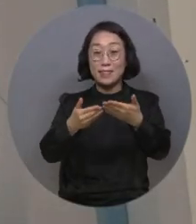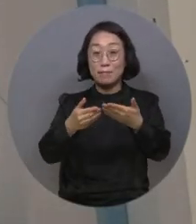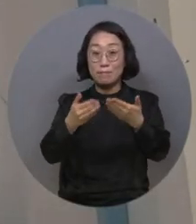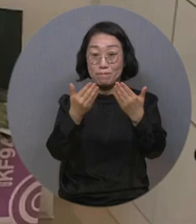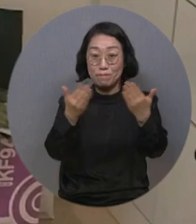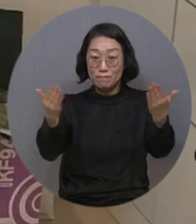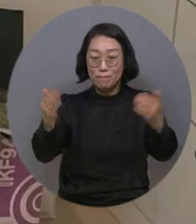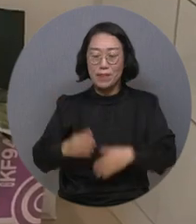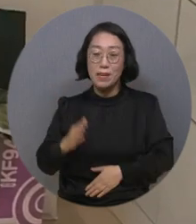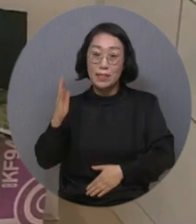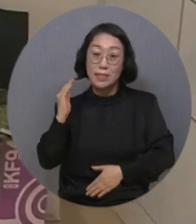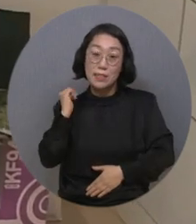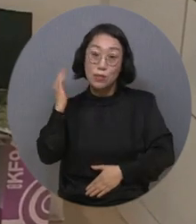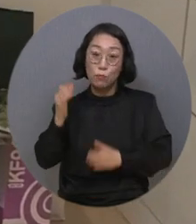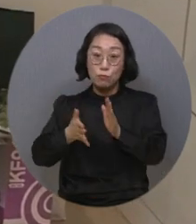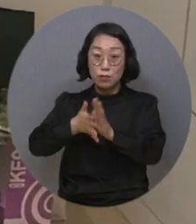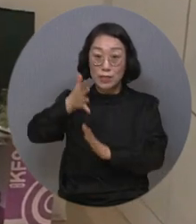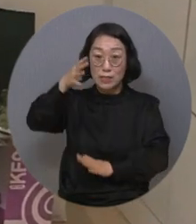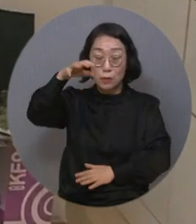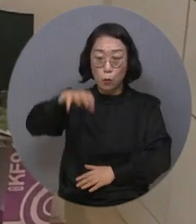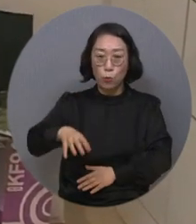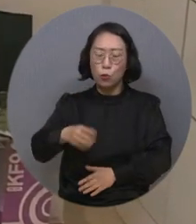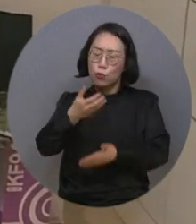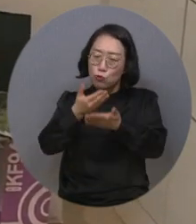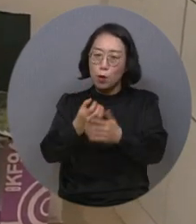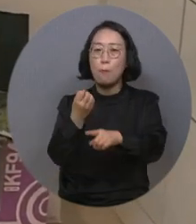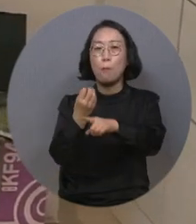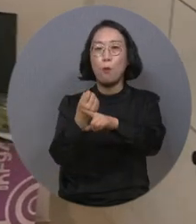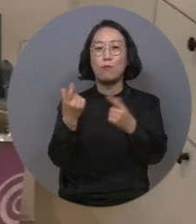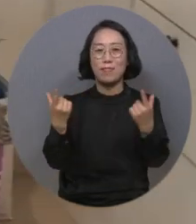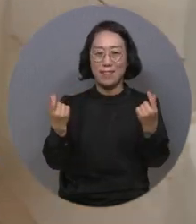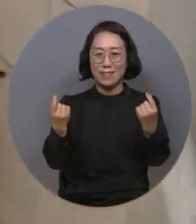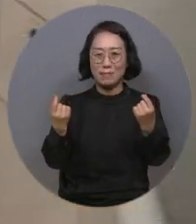의정부의 가치를 높여주는 보물이었습니다. 복지TV 경기방송 정우선입니다.